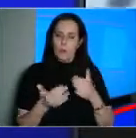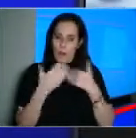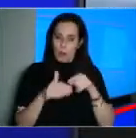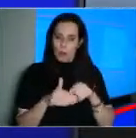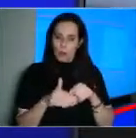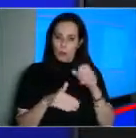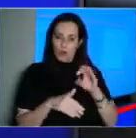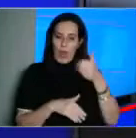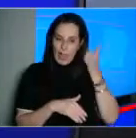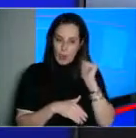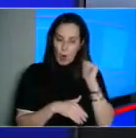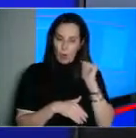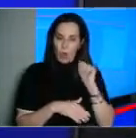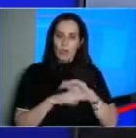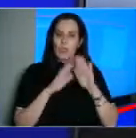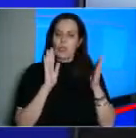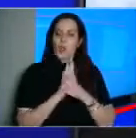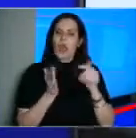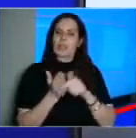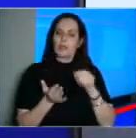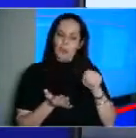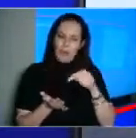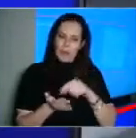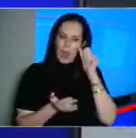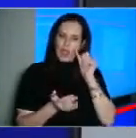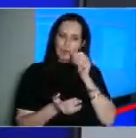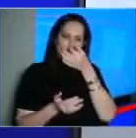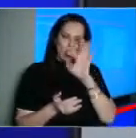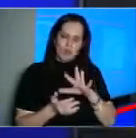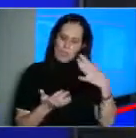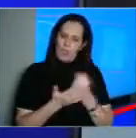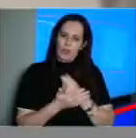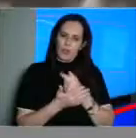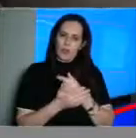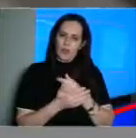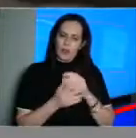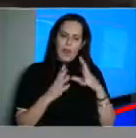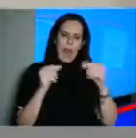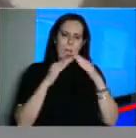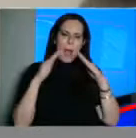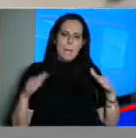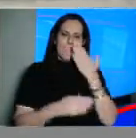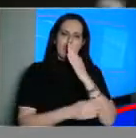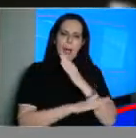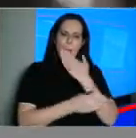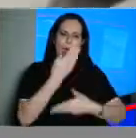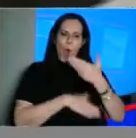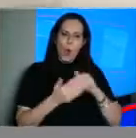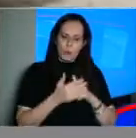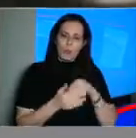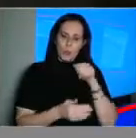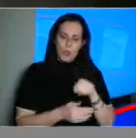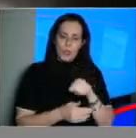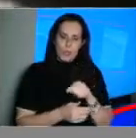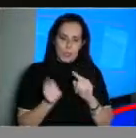הזה ששודר אתמול, את כל הסיבות שבגינן האשכנזים הצליחו להתנדף מהמעברות באופן שבו